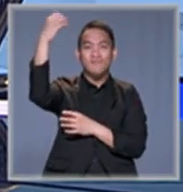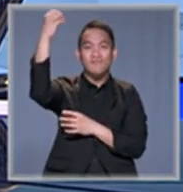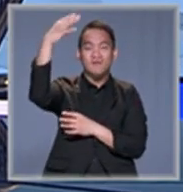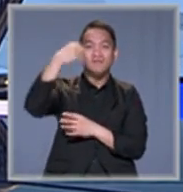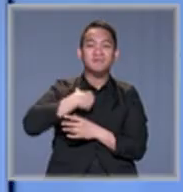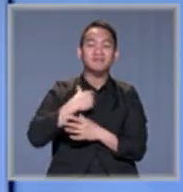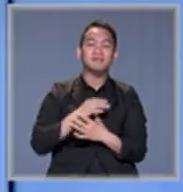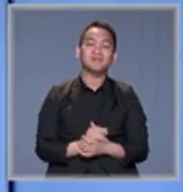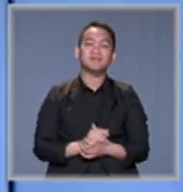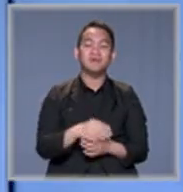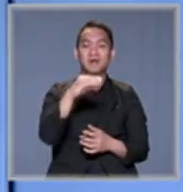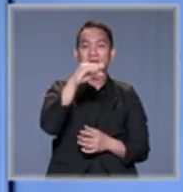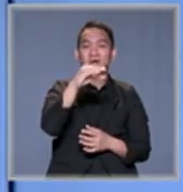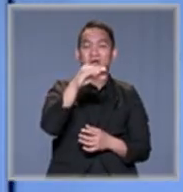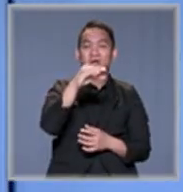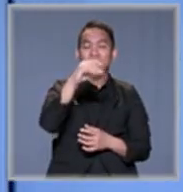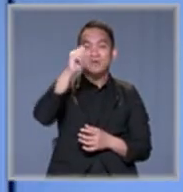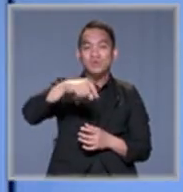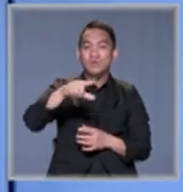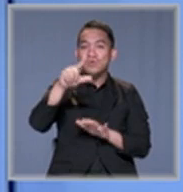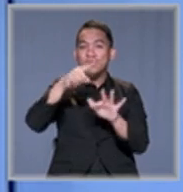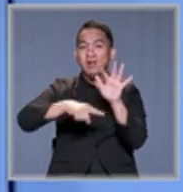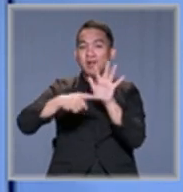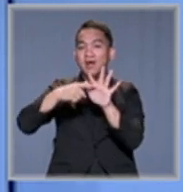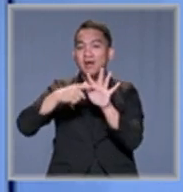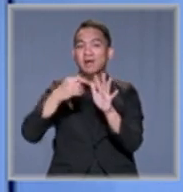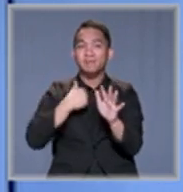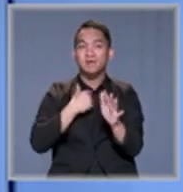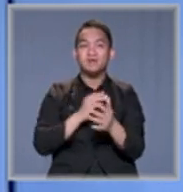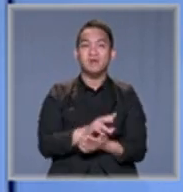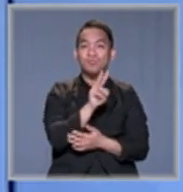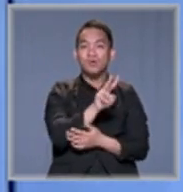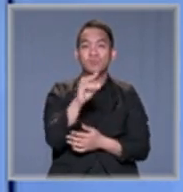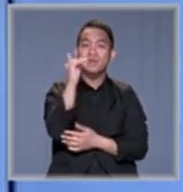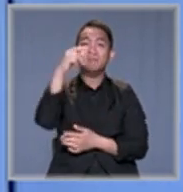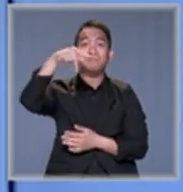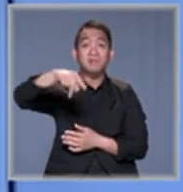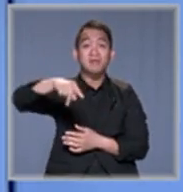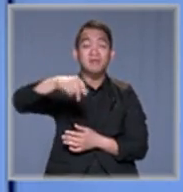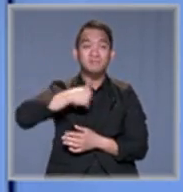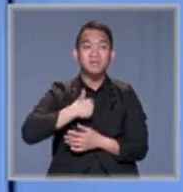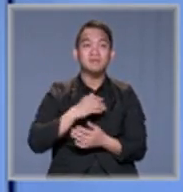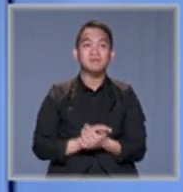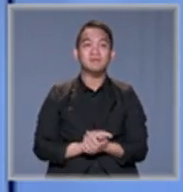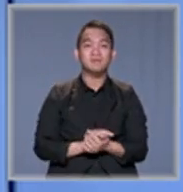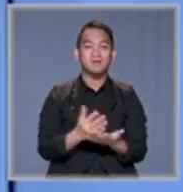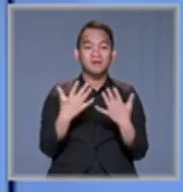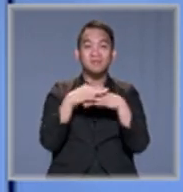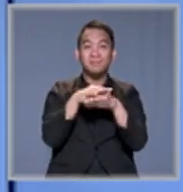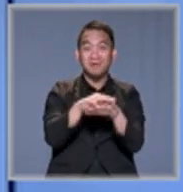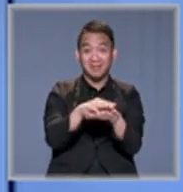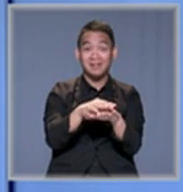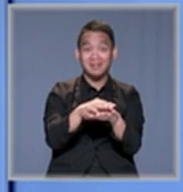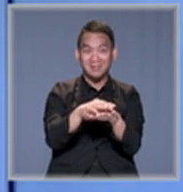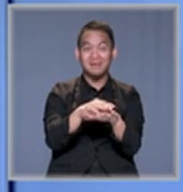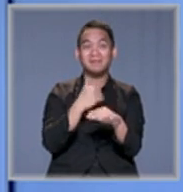นั่นเองนะครับการไฟฟ้านครหลวงครับมีการจัดงาน VVIP Dinner Talk นะครับสร้างความสัมพันธ์ลูกค้ารายใหญ่อย่